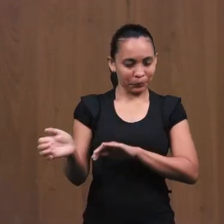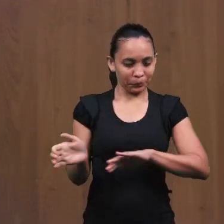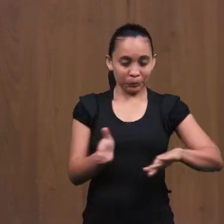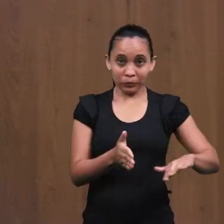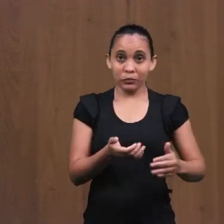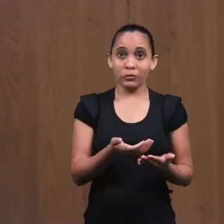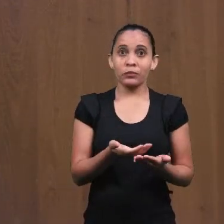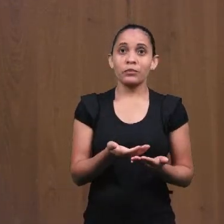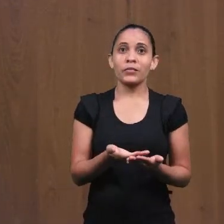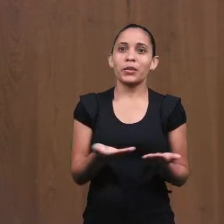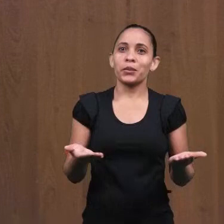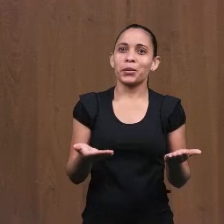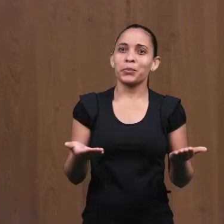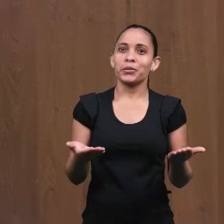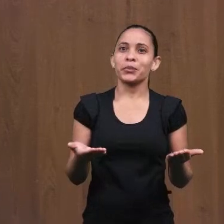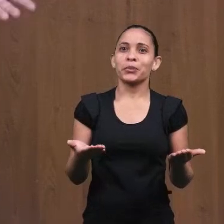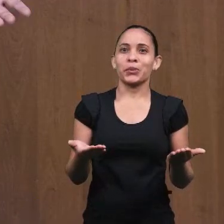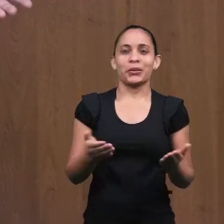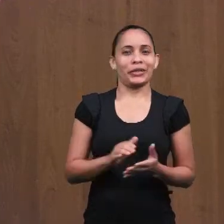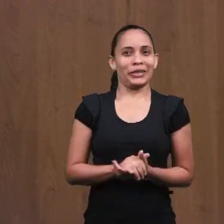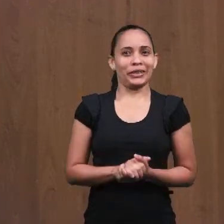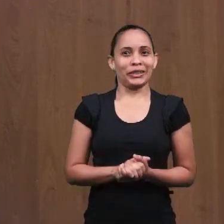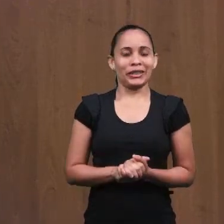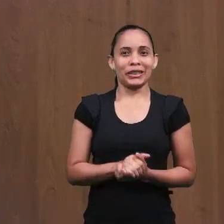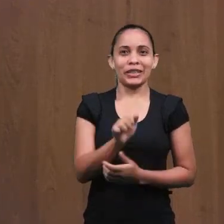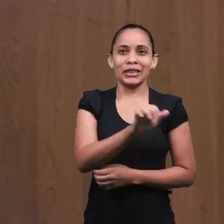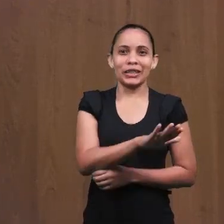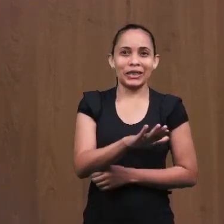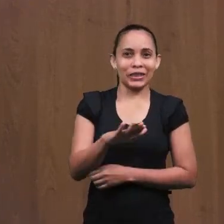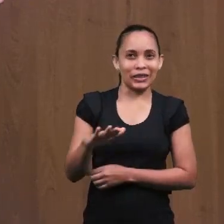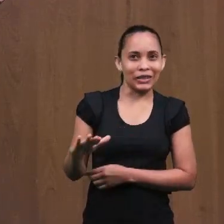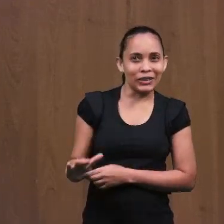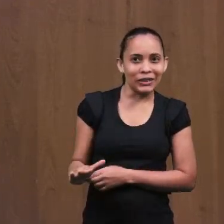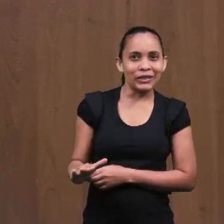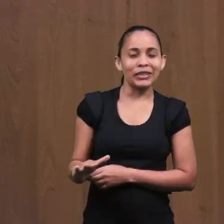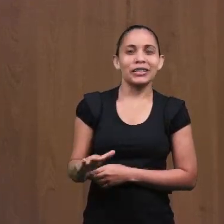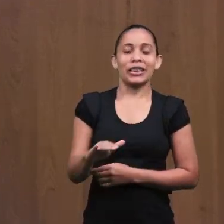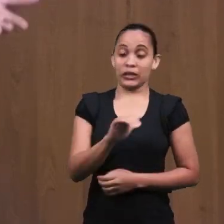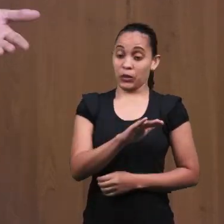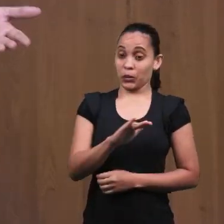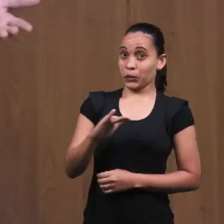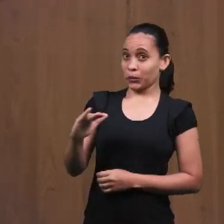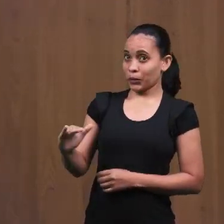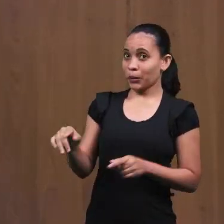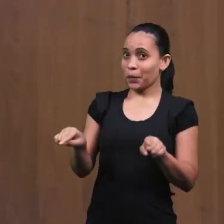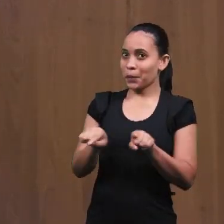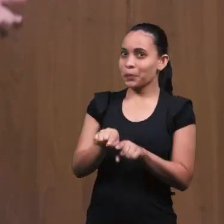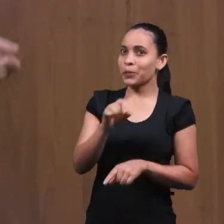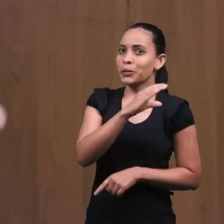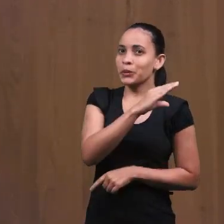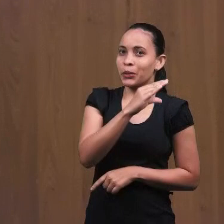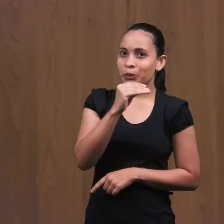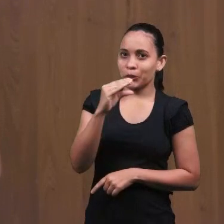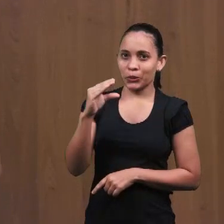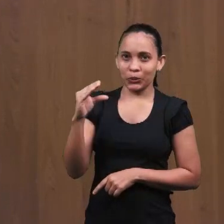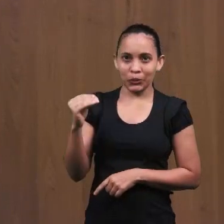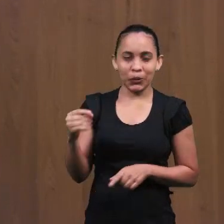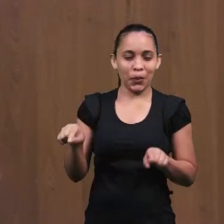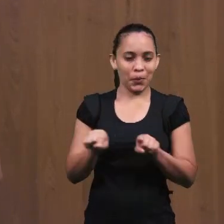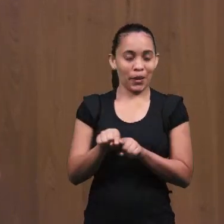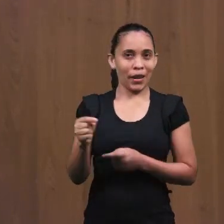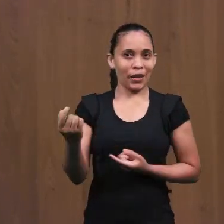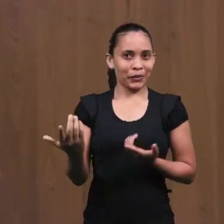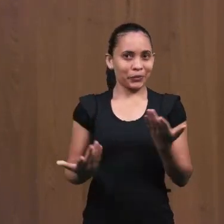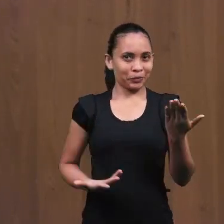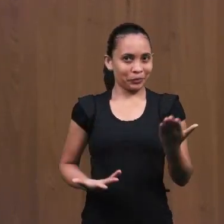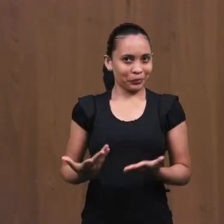Nous saluons à tous les enfants, aux intermédiaires et aux adolescents et les frères qui